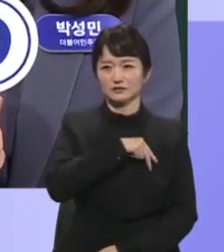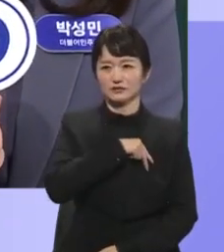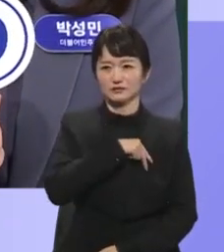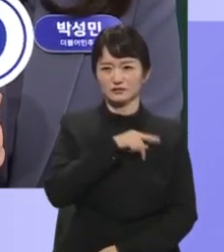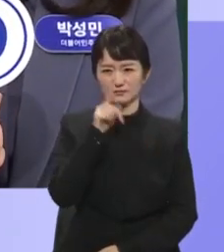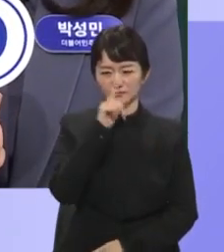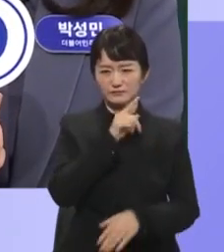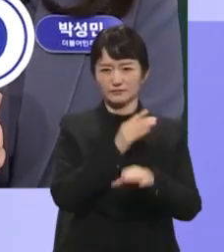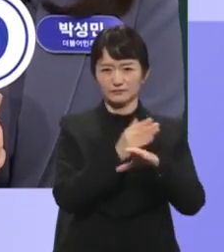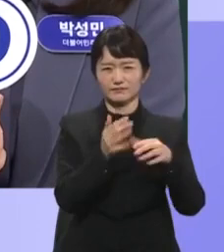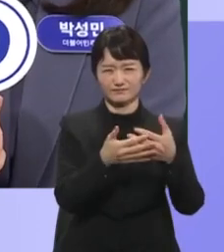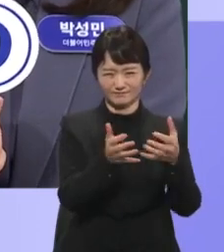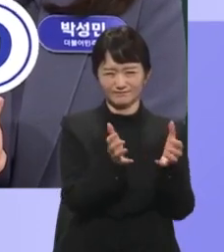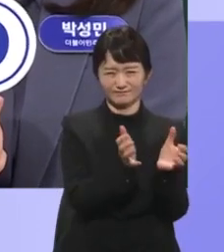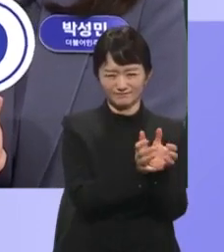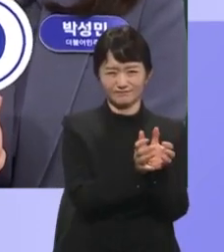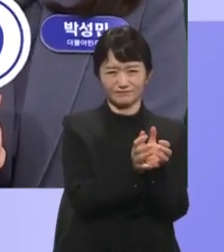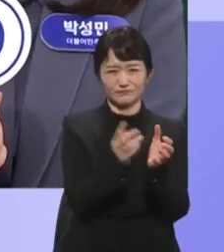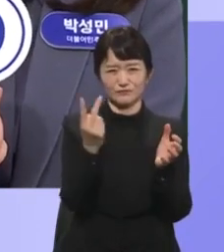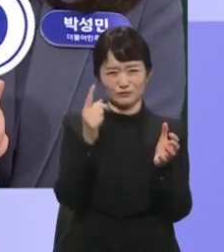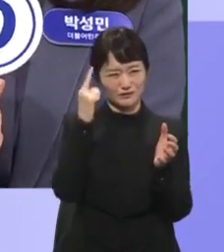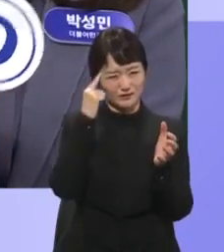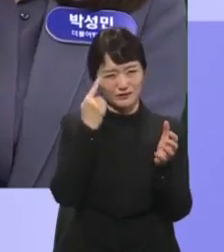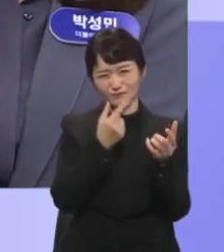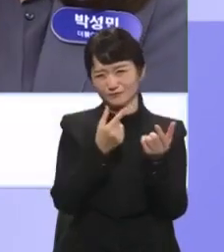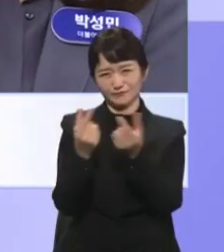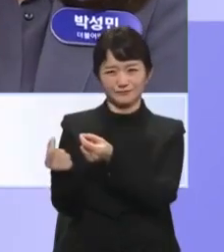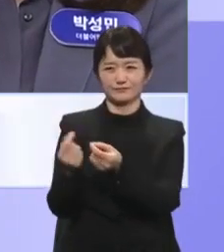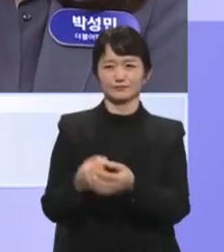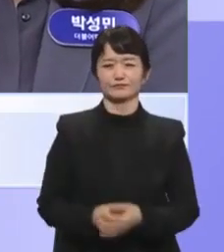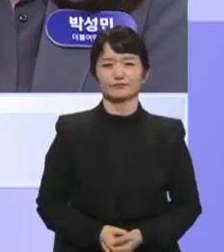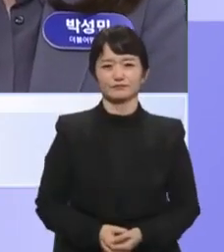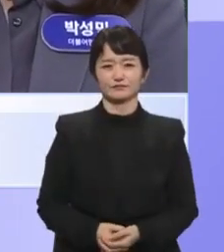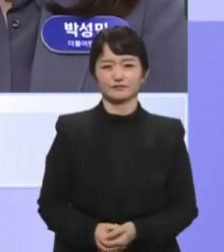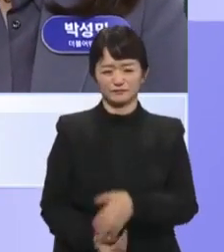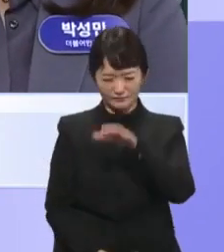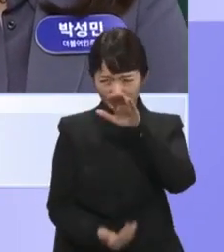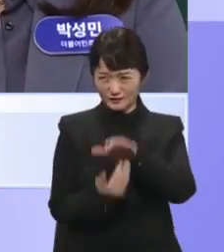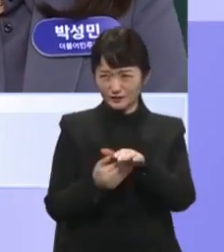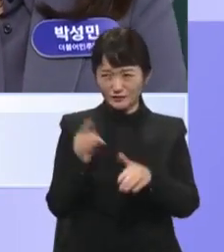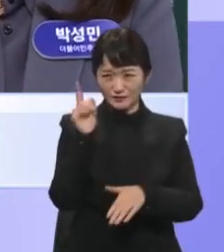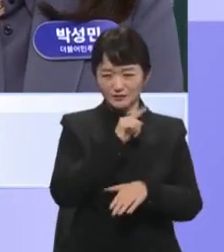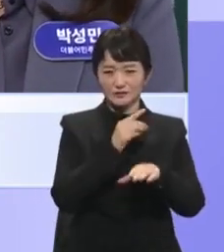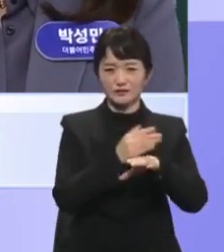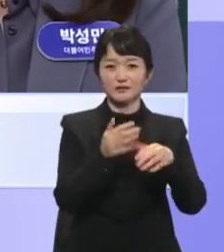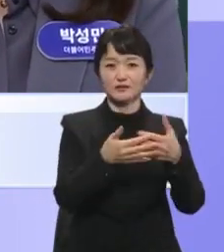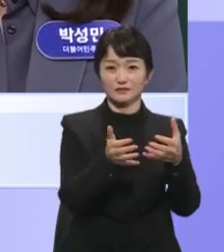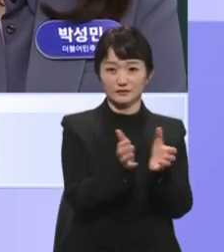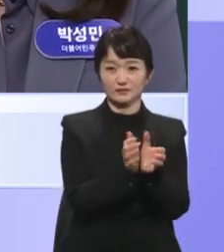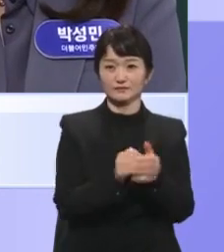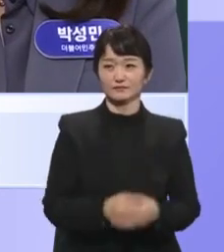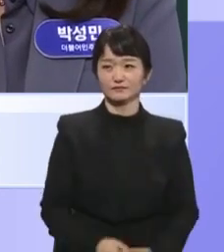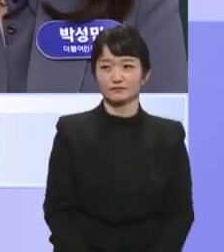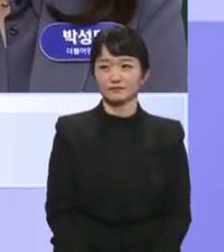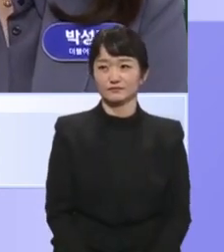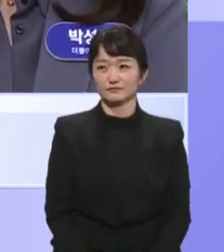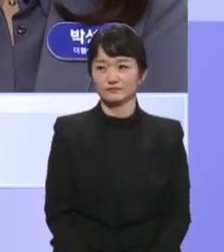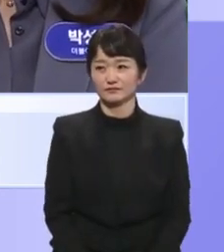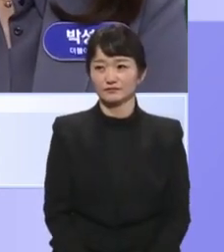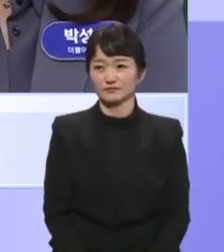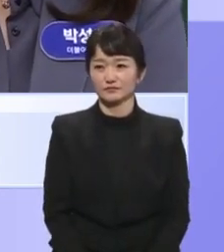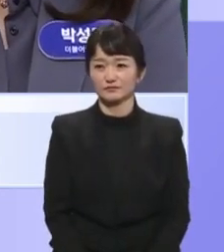빌런이고 굉장히 강라고 할 수 있겠 초강력 빌런네 어 어느 분부터 좀 설명 하실까요 먼저